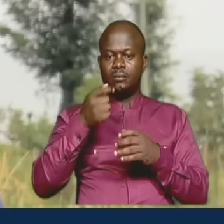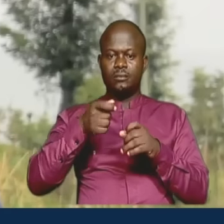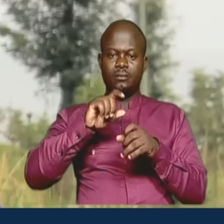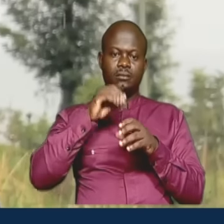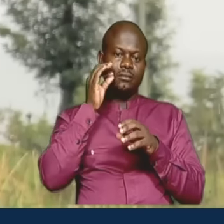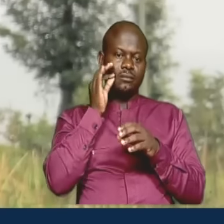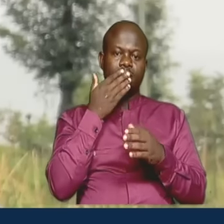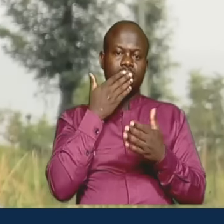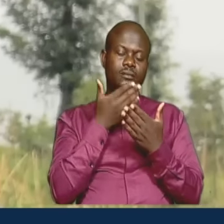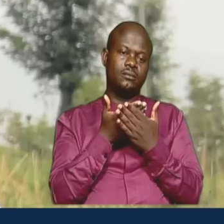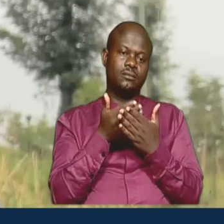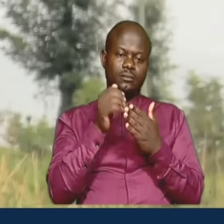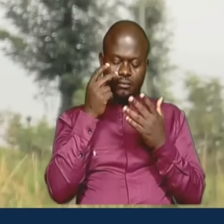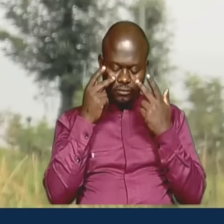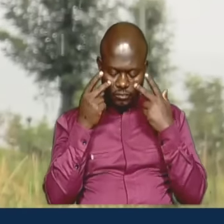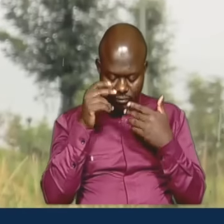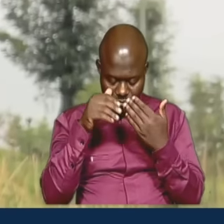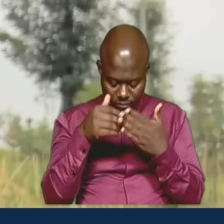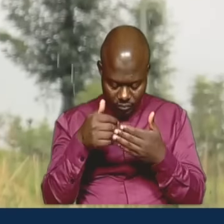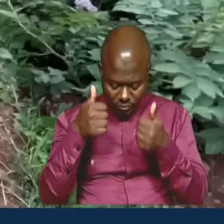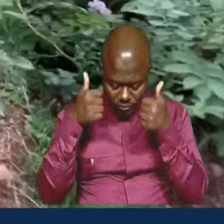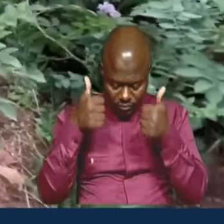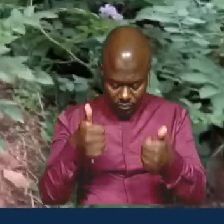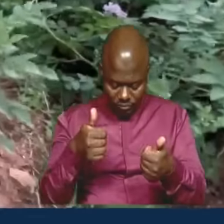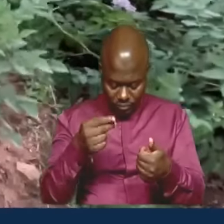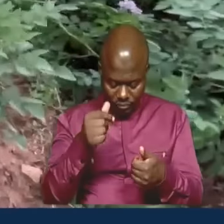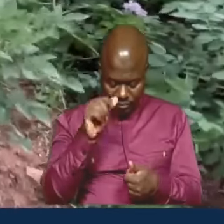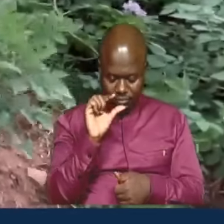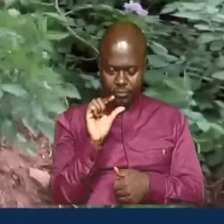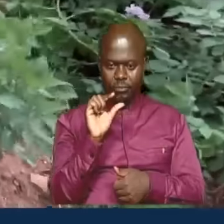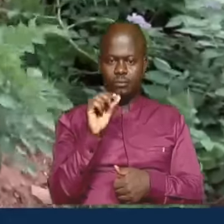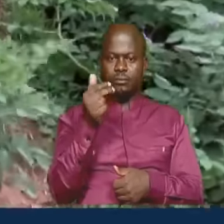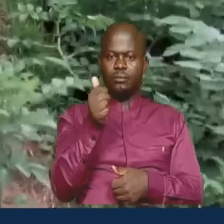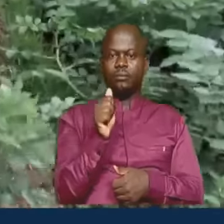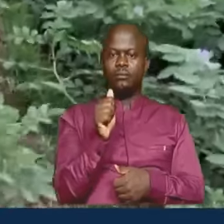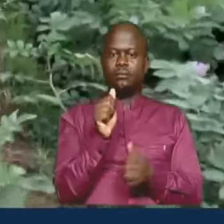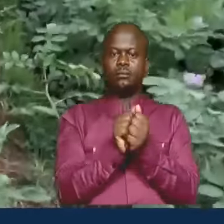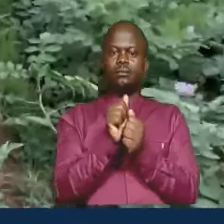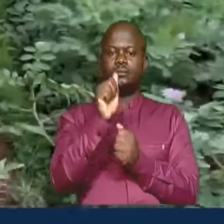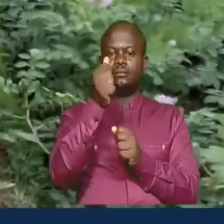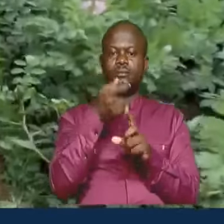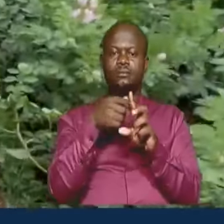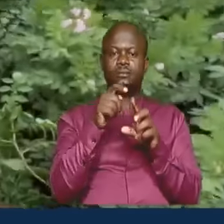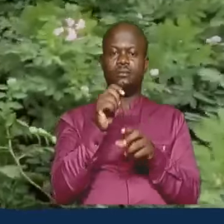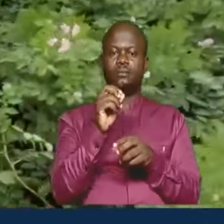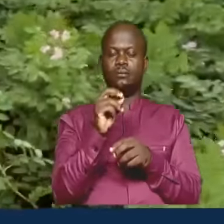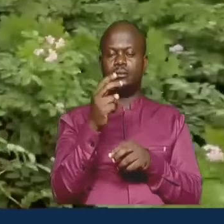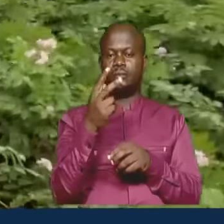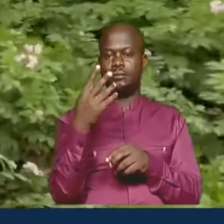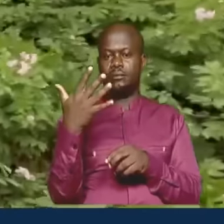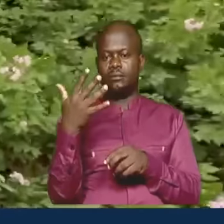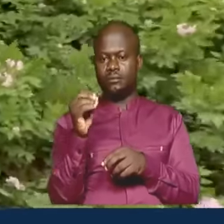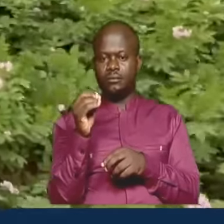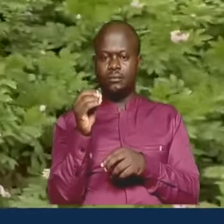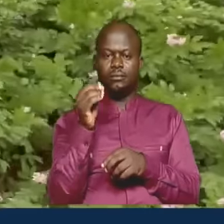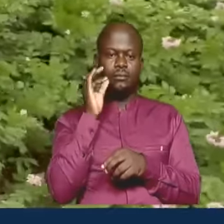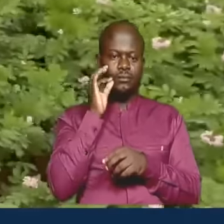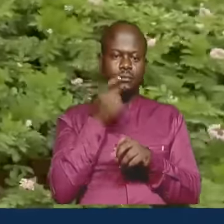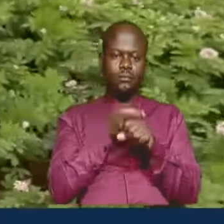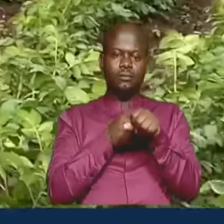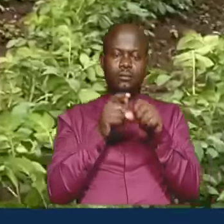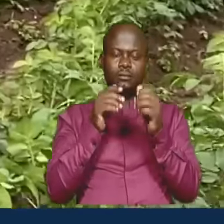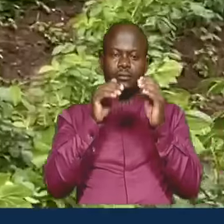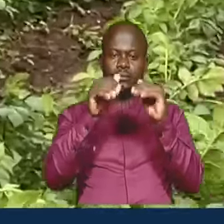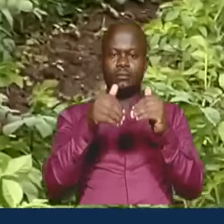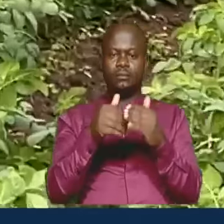abahinzi babasha kubona imbuto nziza kandi ihendutse. Hegitari 15 zizavamo toni 250 z'imbuto y'ibirayi, hanyuma nazo zihingwe